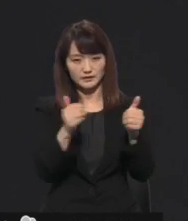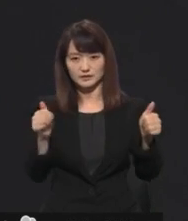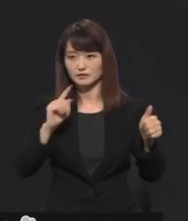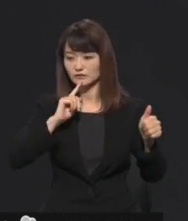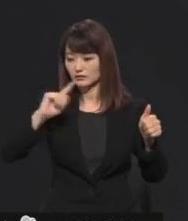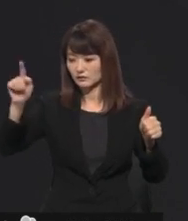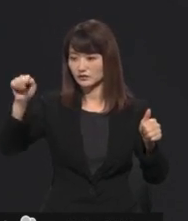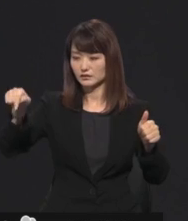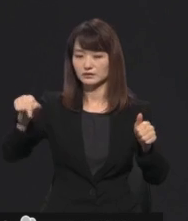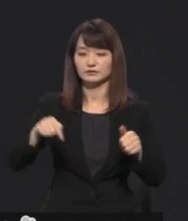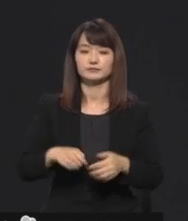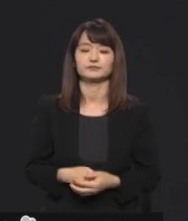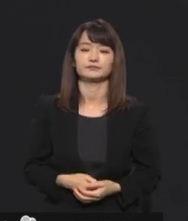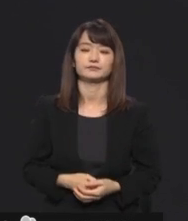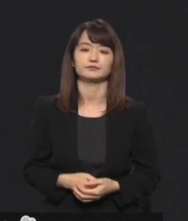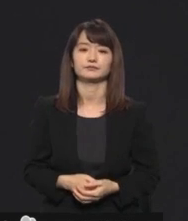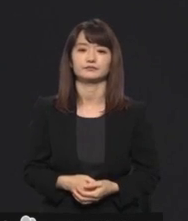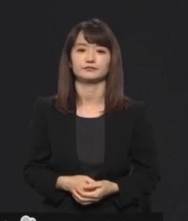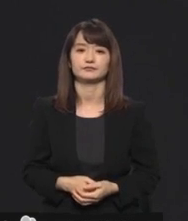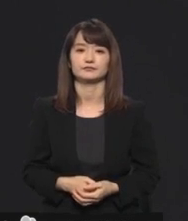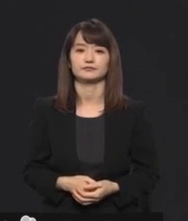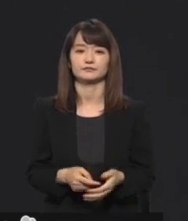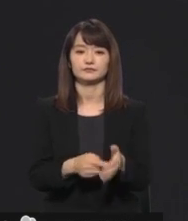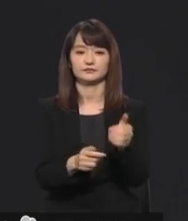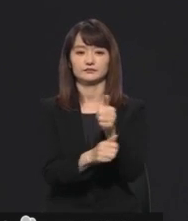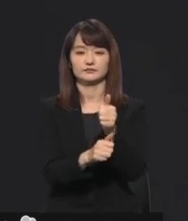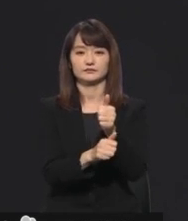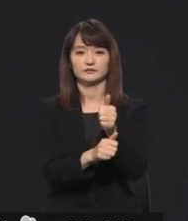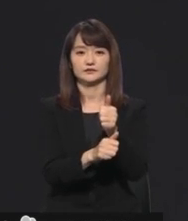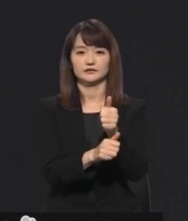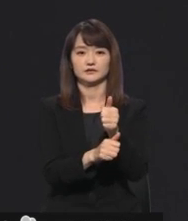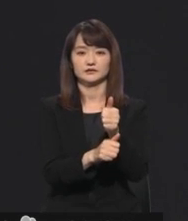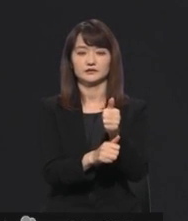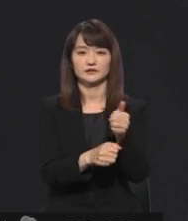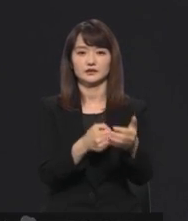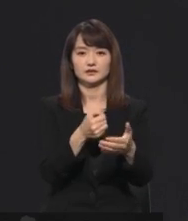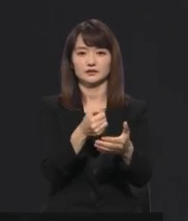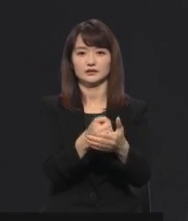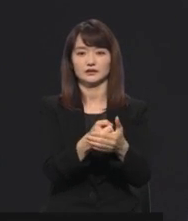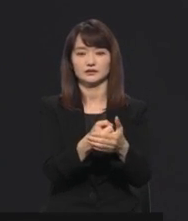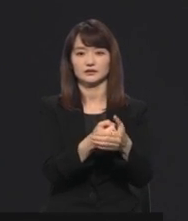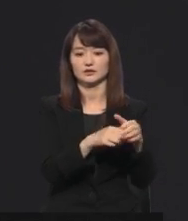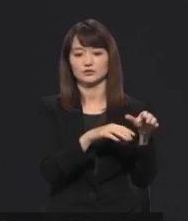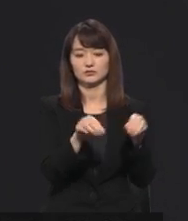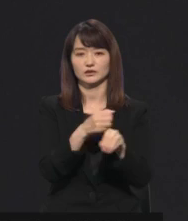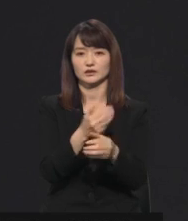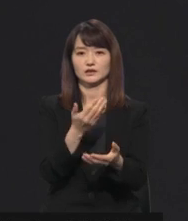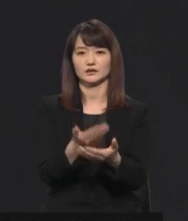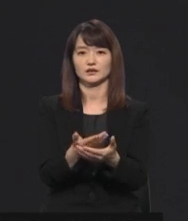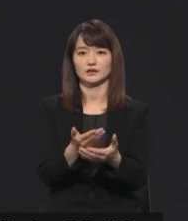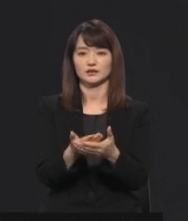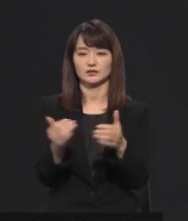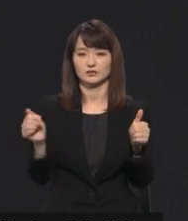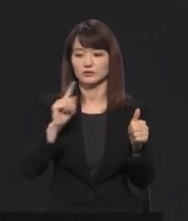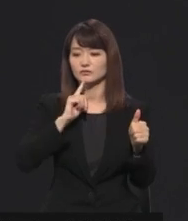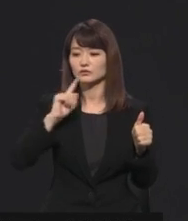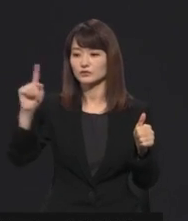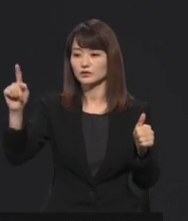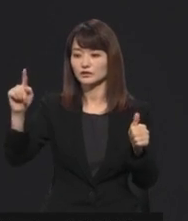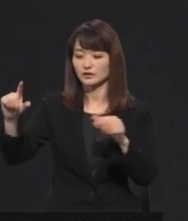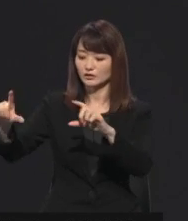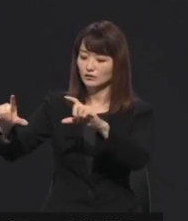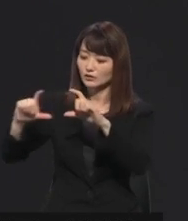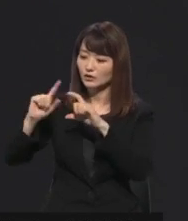중간단계 있는 것이거든요 가처분에 대한 결정 판단 이 어떻게 나오게 되는지 본질적인 내용들을 좀 지켜보고 지금은